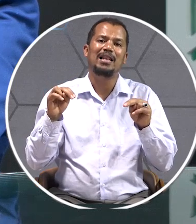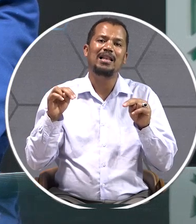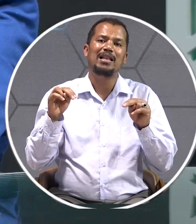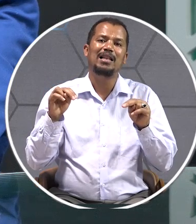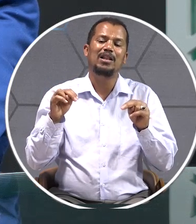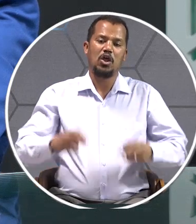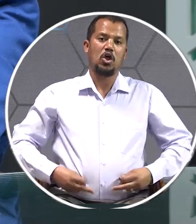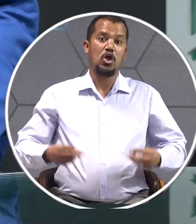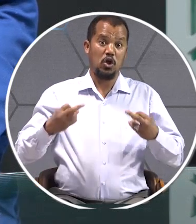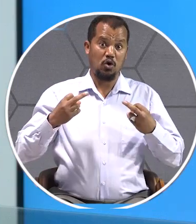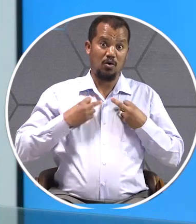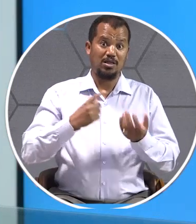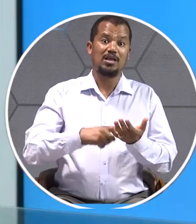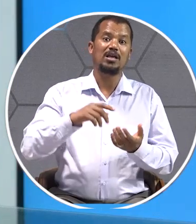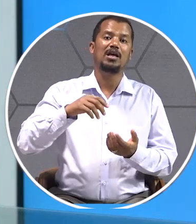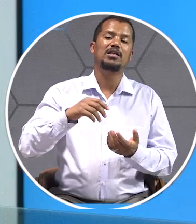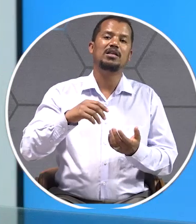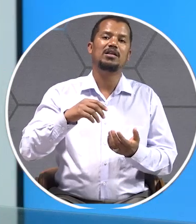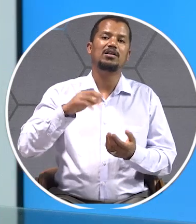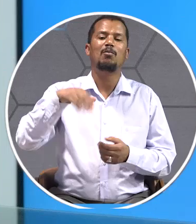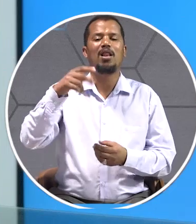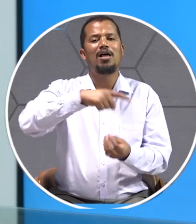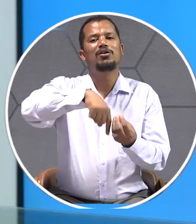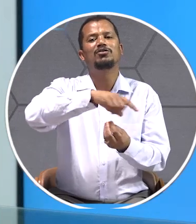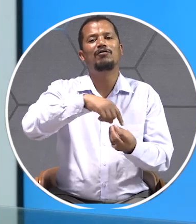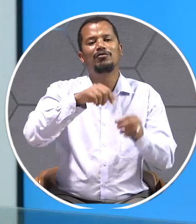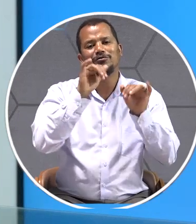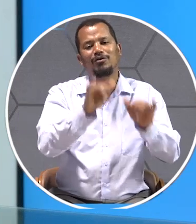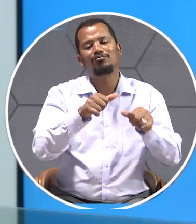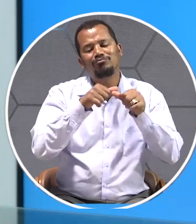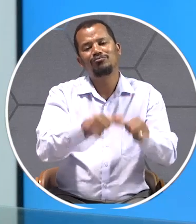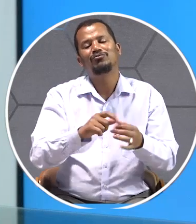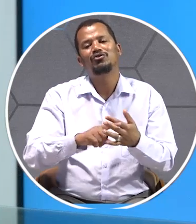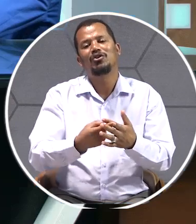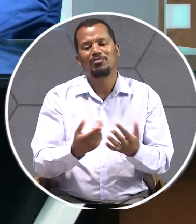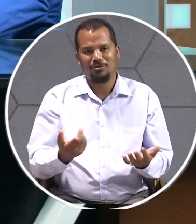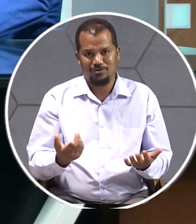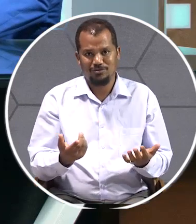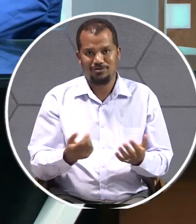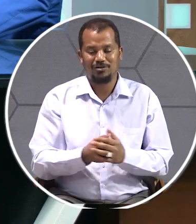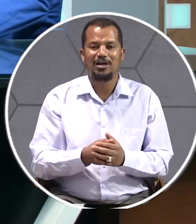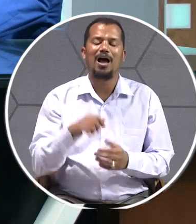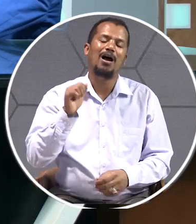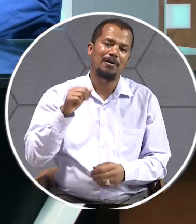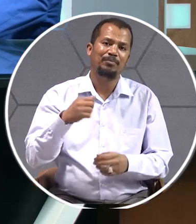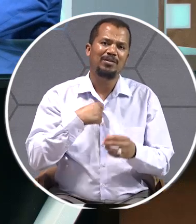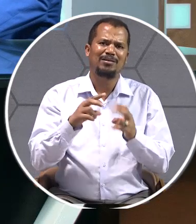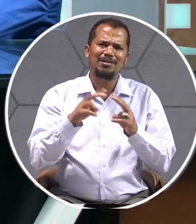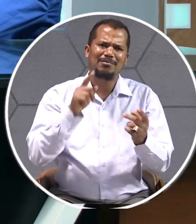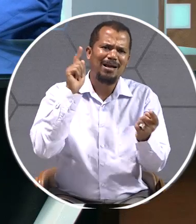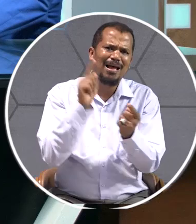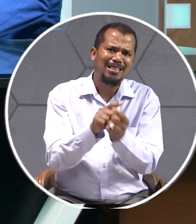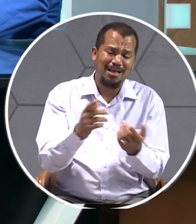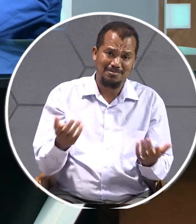ህይወት ከዛው ሰፈር ውስጥ ደግሞ ወደ ትልቁ ስሜት ይመስለኛል ላንተ እንግዲህ ትምህርት ቤት ላይ የሚገጥመህ ያን አል ቻሌንጅ